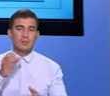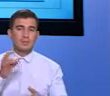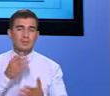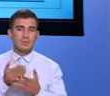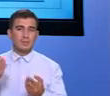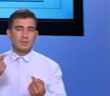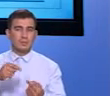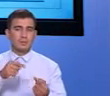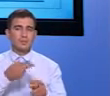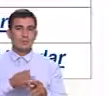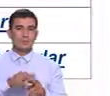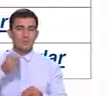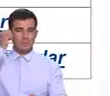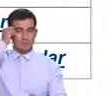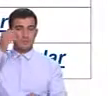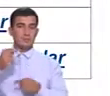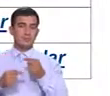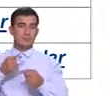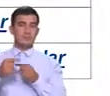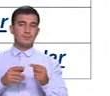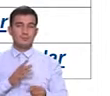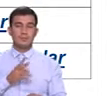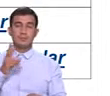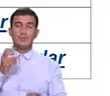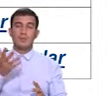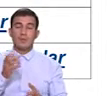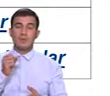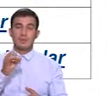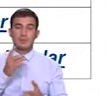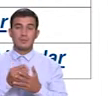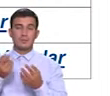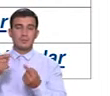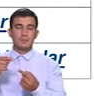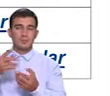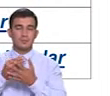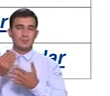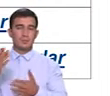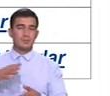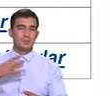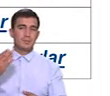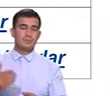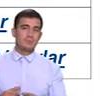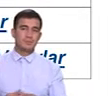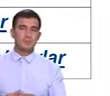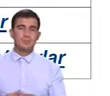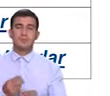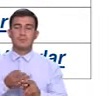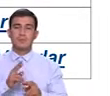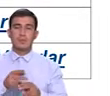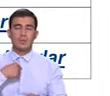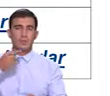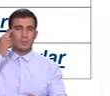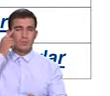bu yodgorliklarni qaysi asrlarga oidligini topishingiz kerak edi. Demak, o'ylaymanki,